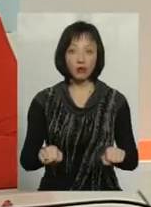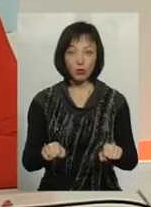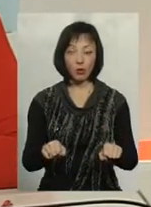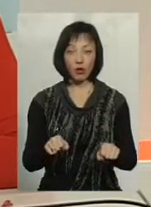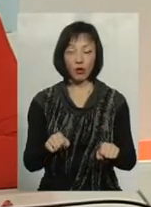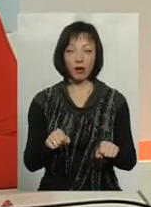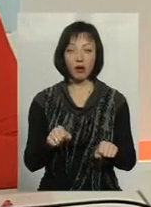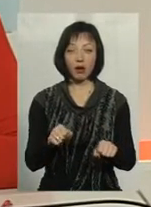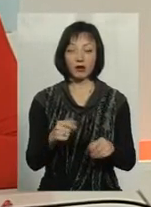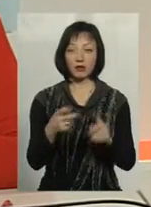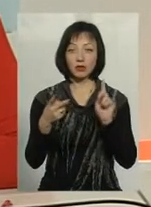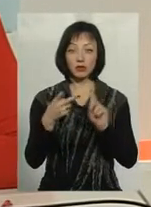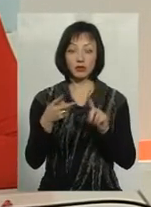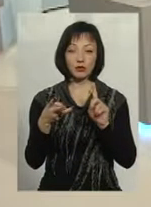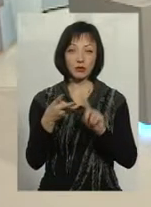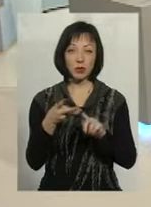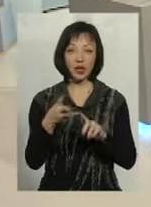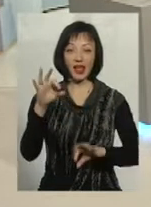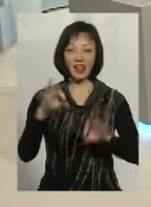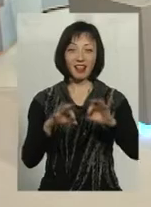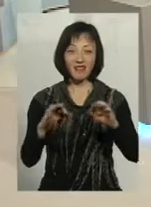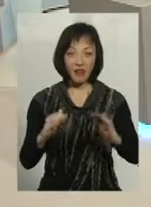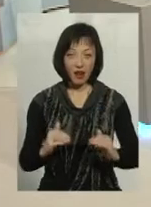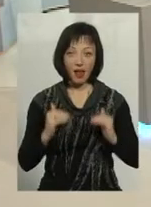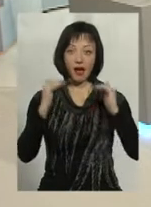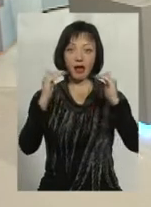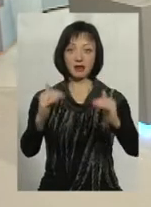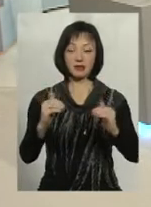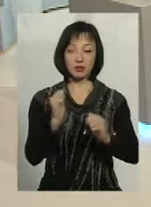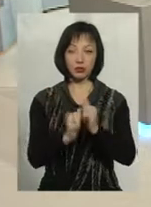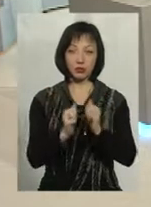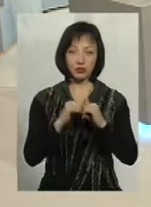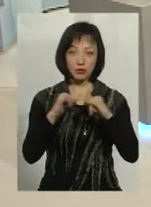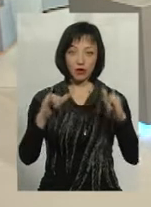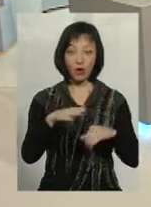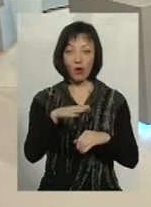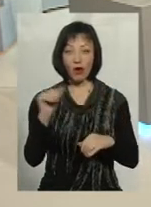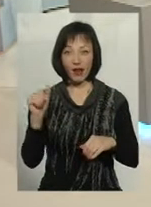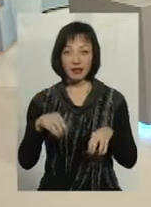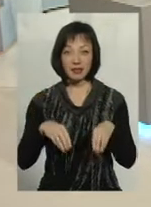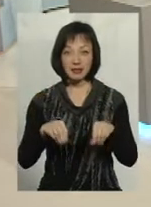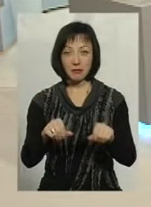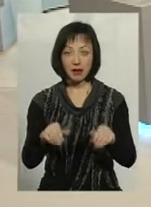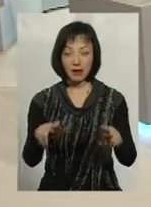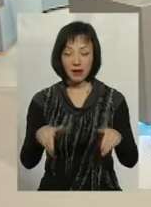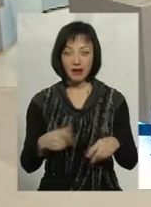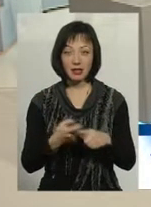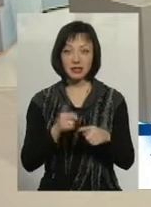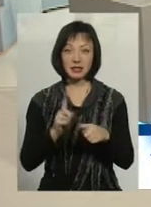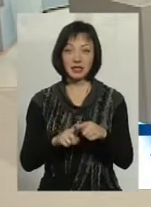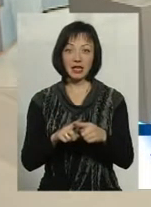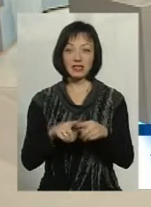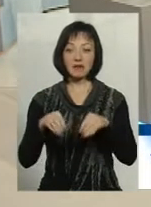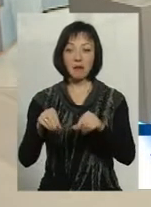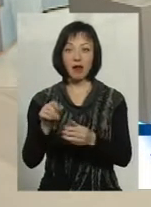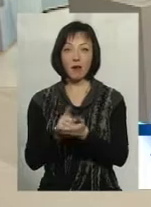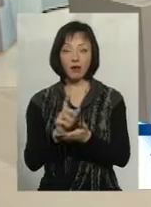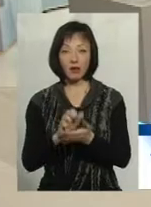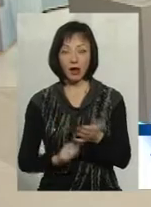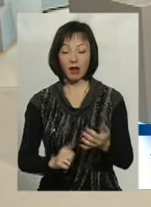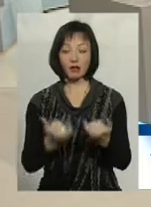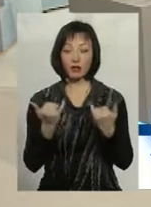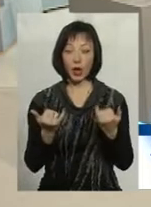первинно, правда, хочу сказати, що ми все-таки домовились з місцевими податковими органами, маємо в якому ракурсі, що первинно не